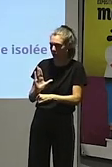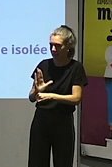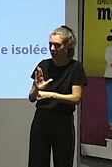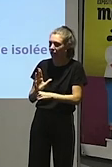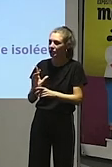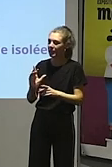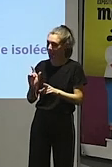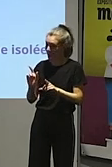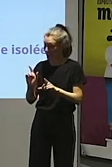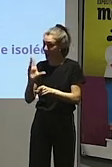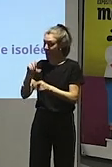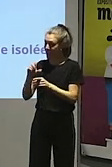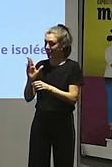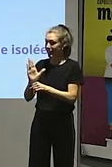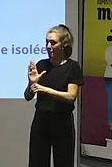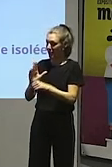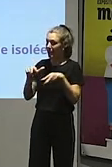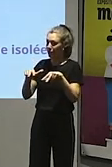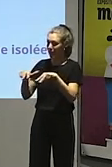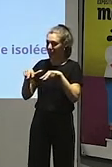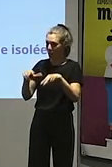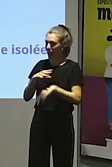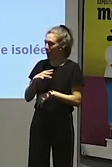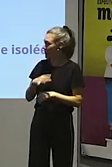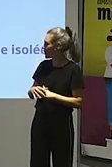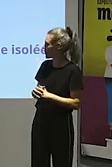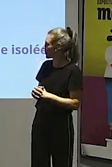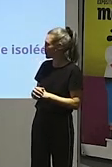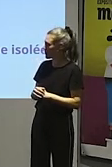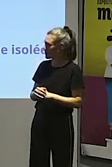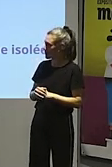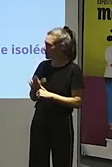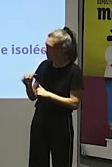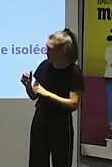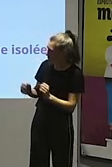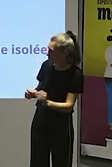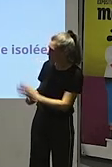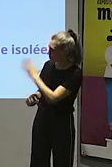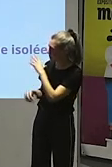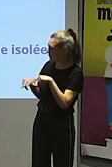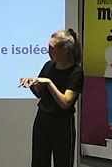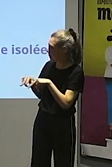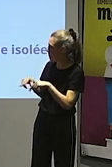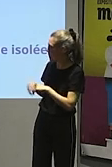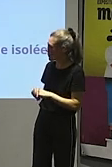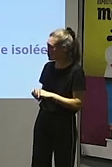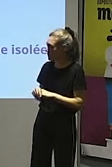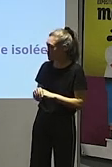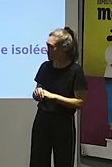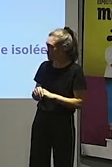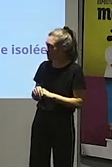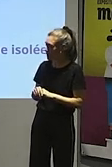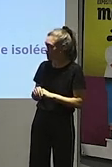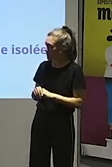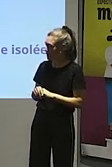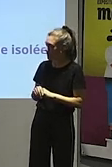petite vidéo donc, voilà, qui va démarrer tranquillement. Je vous